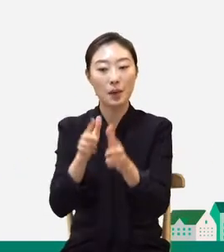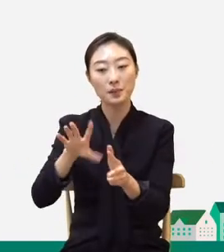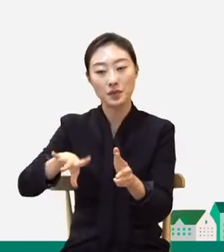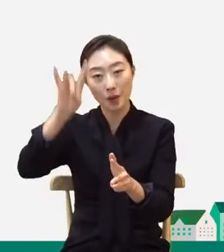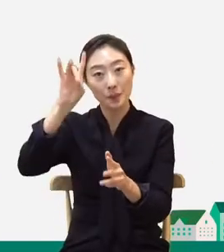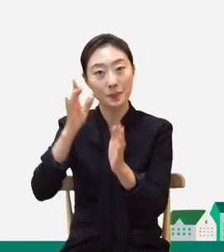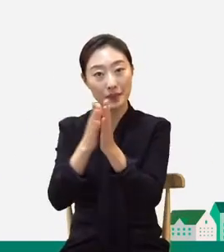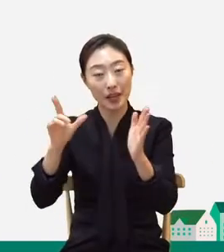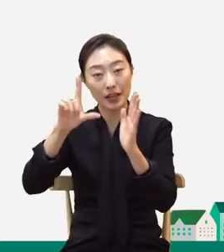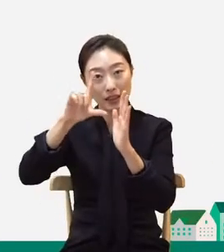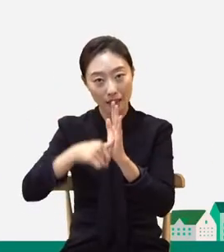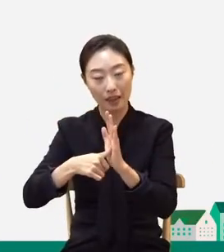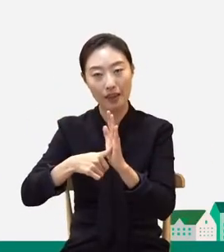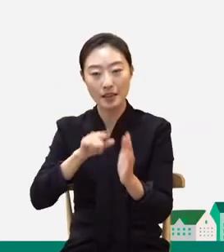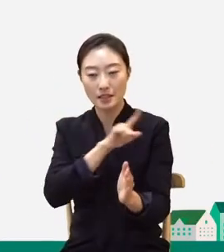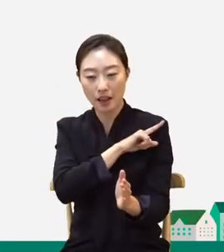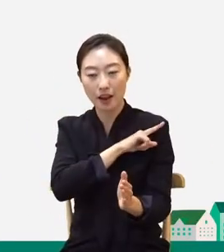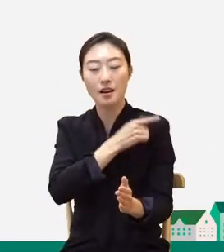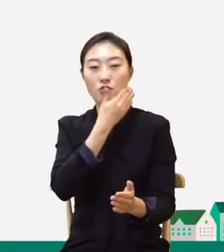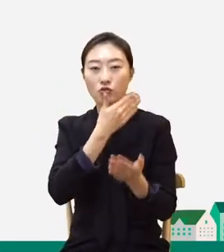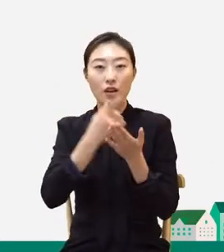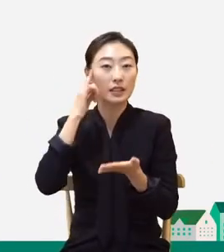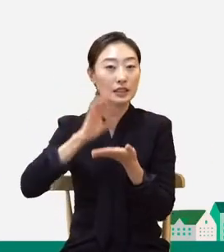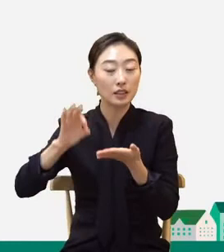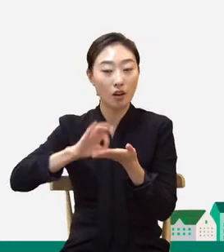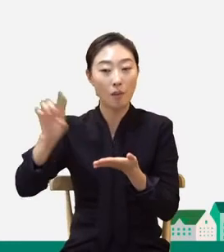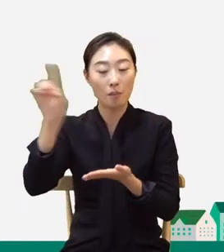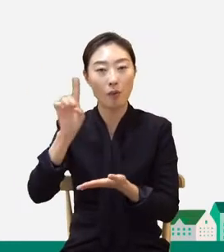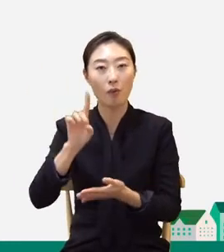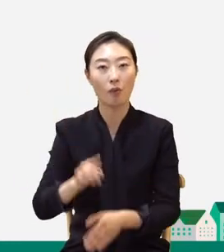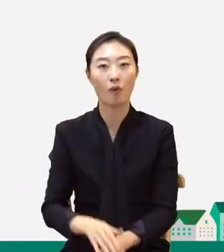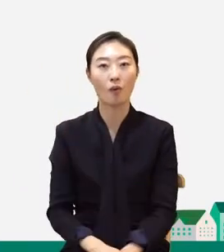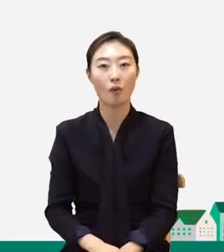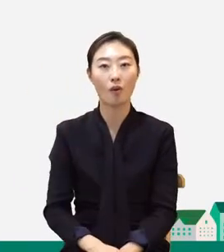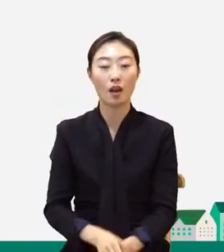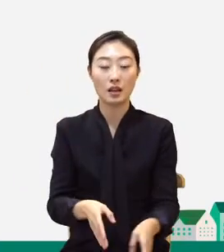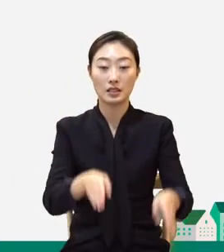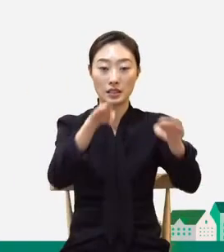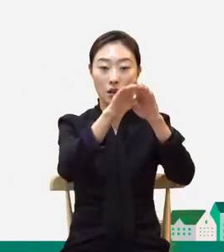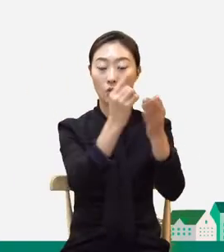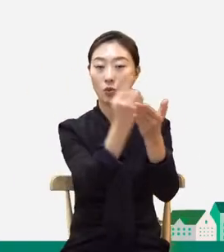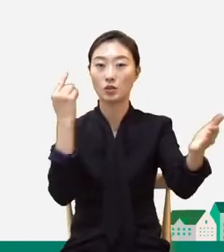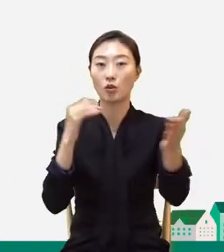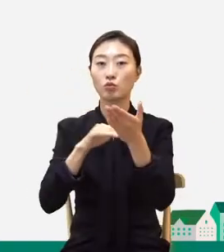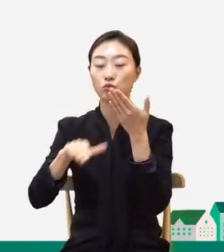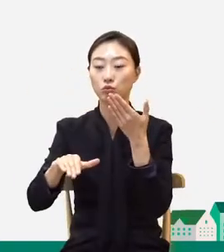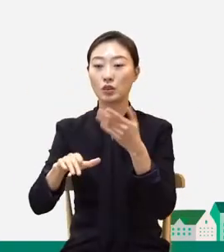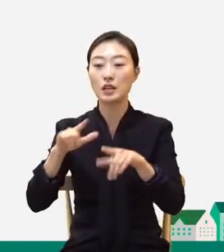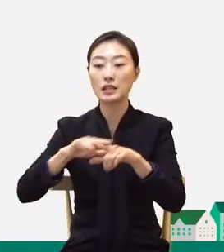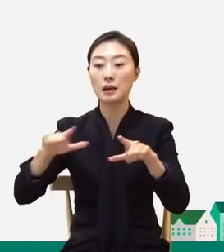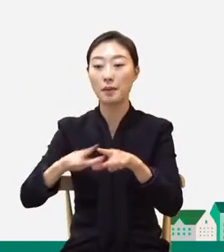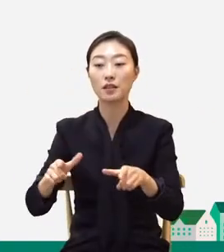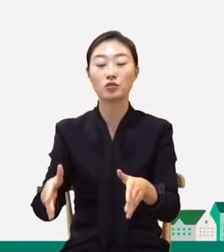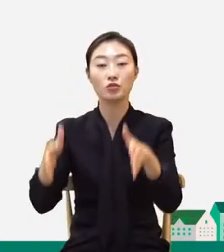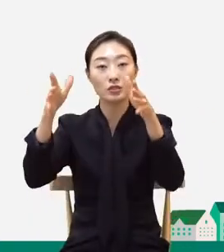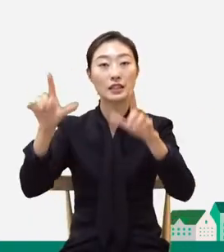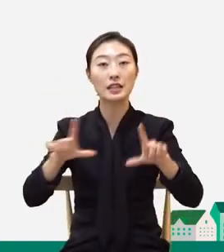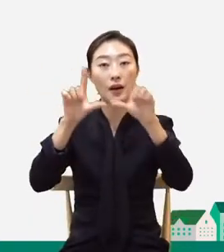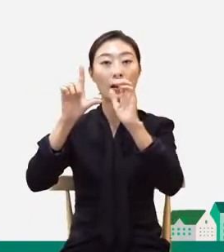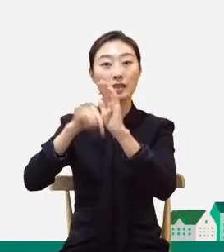해에 주요하게 고려했던 지원의 목표는 퇴소 후에 이분들이 지역사회 주택에서 생활할 때의 안전